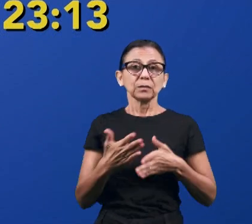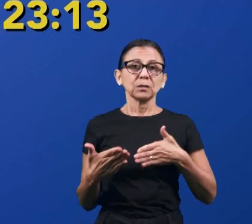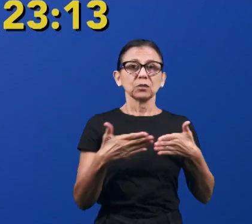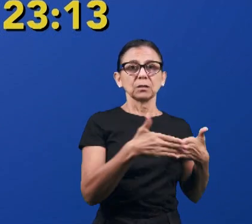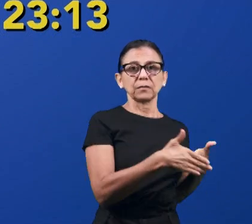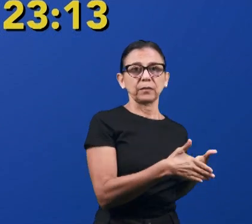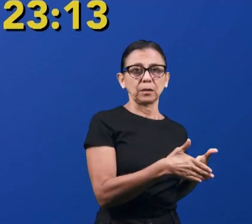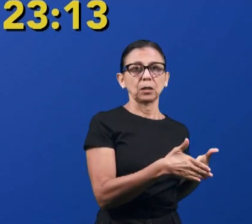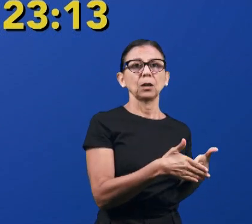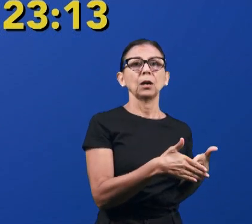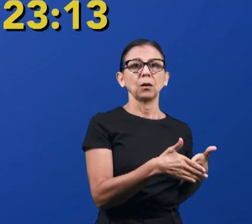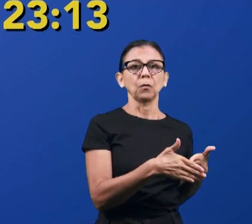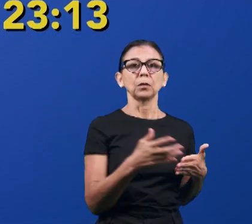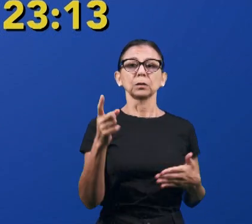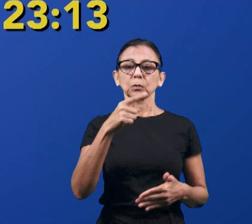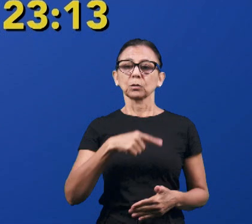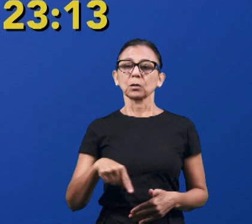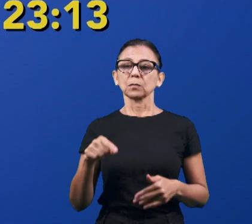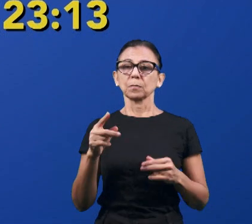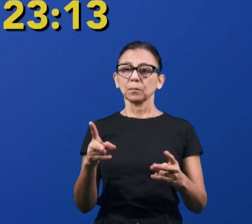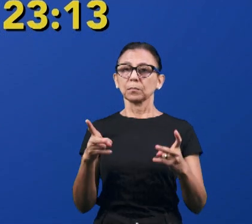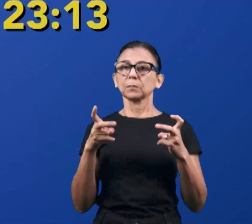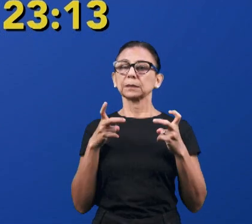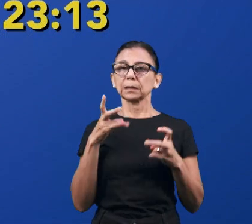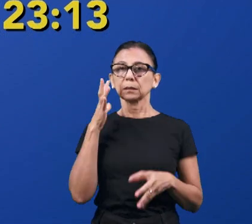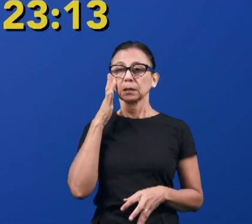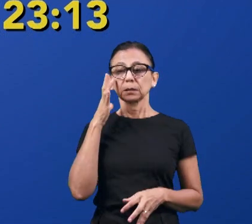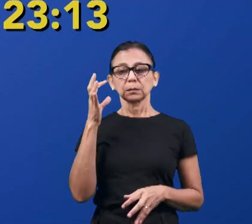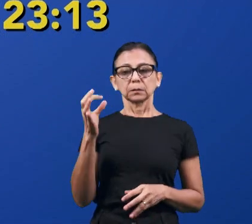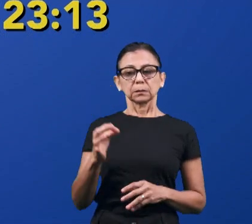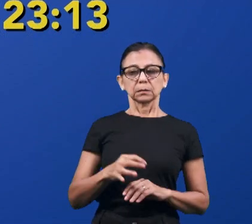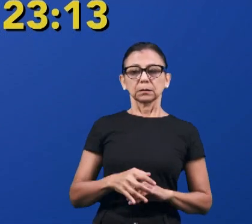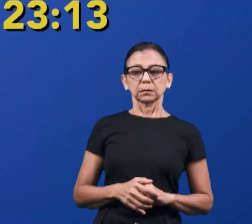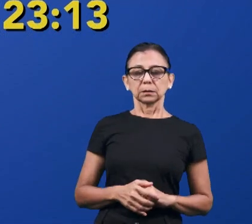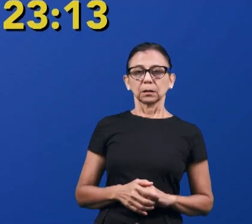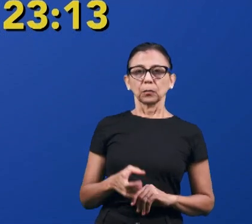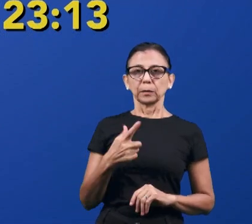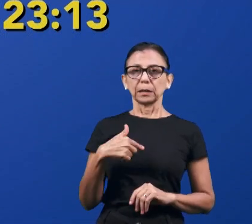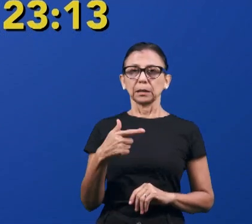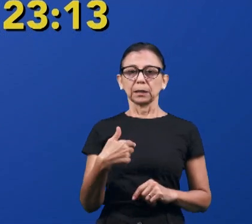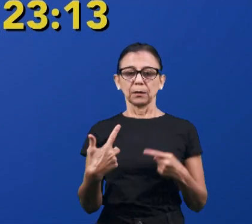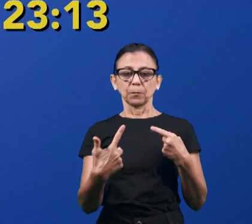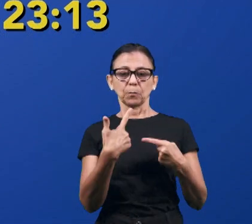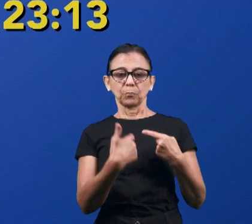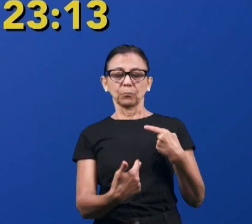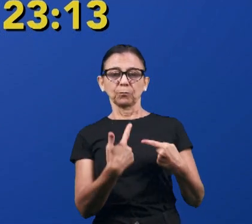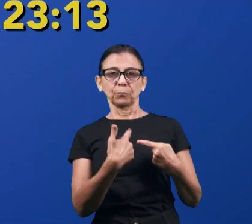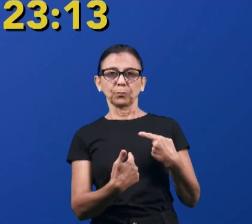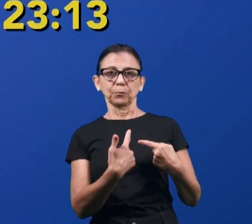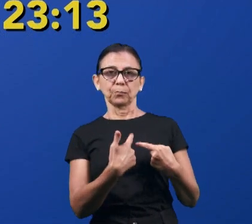que dans cette dernière heure, nous, comme Église, nous devons être attentifs afin que nous ne soyons pas empêchés ni